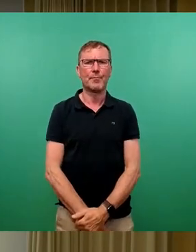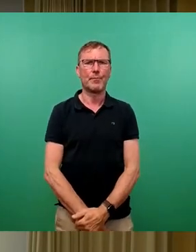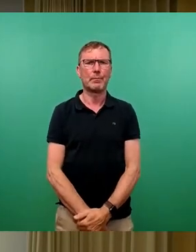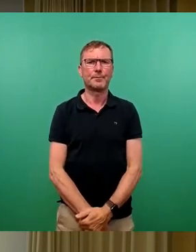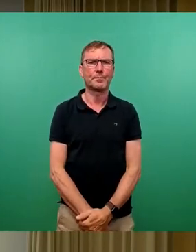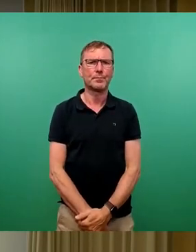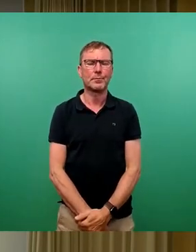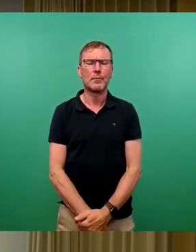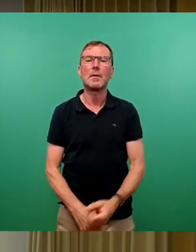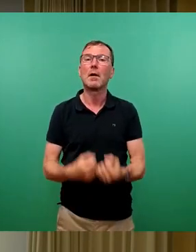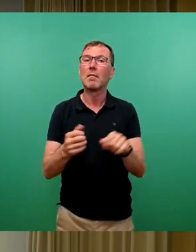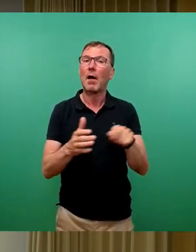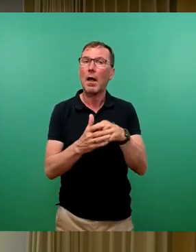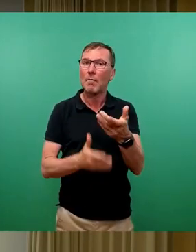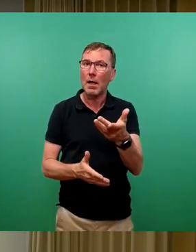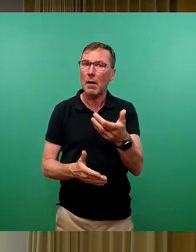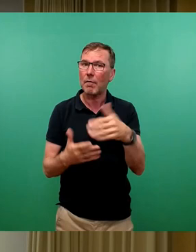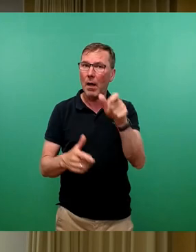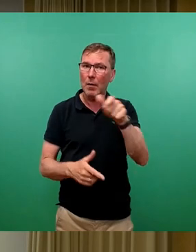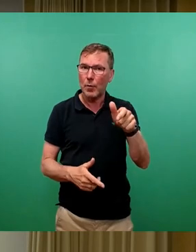Freie Wähler, freie Bürger, Herr Genschmer, bitte.